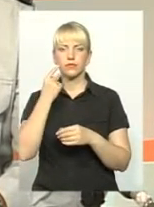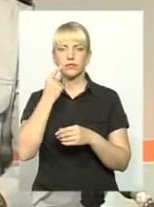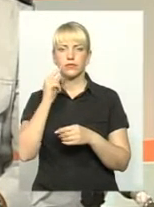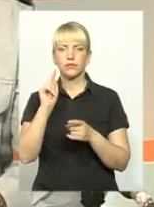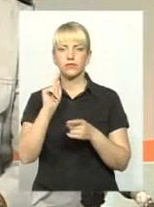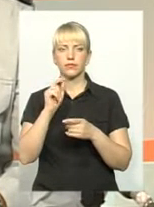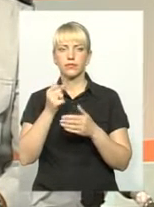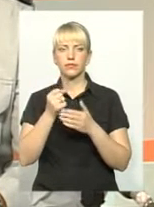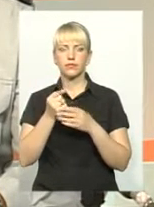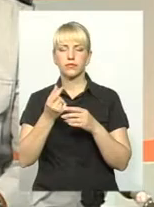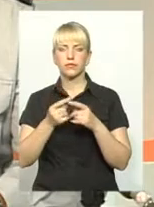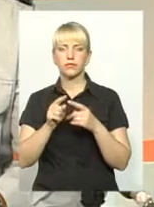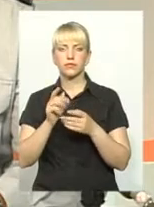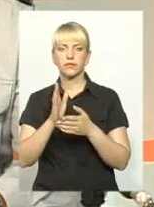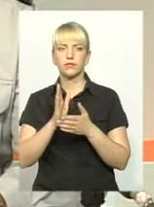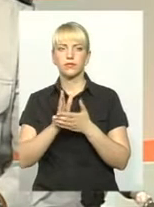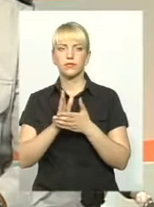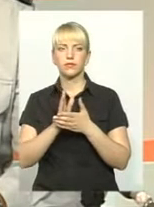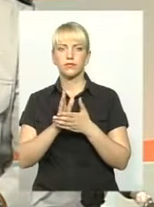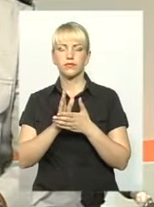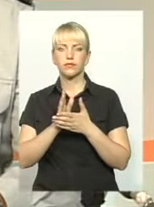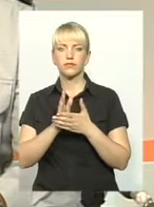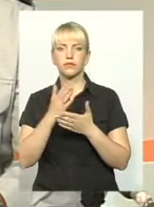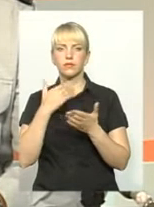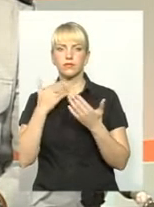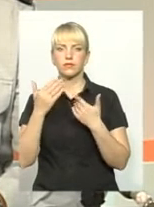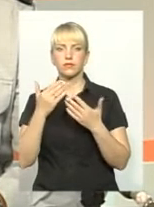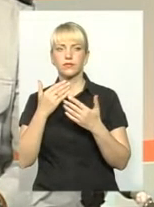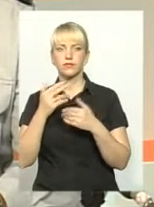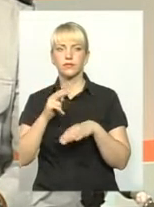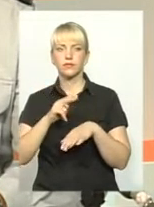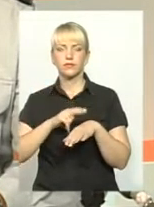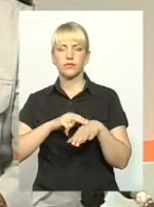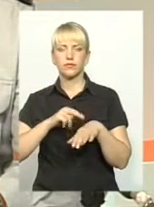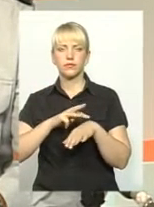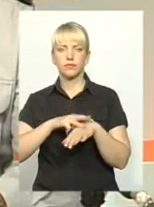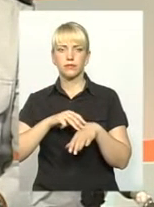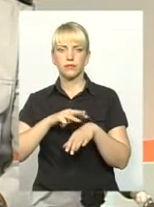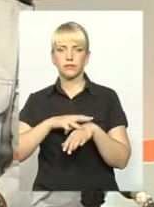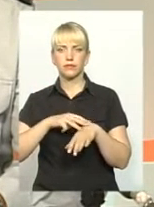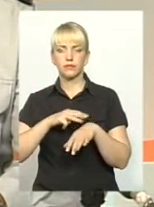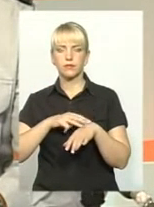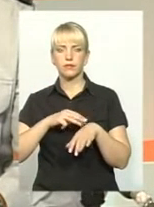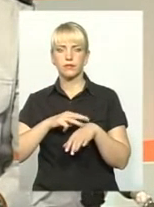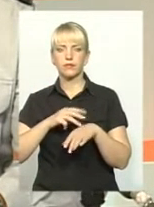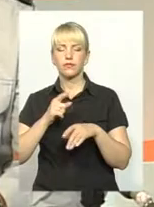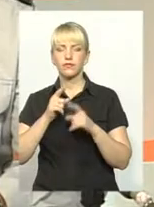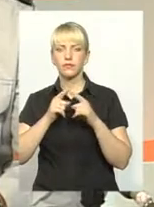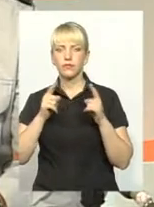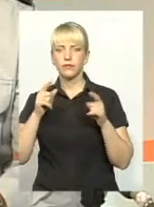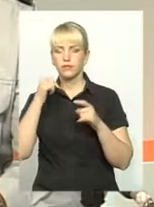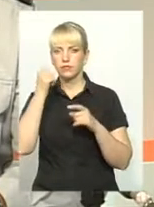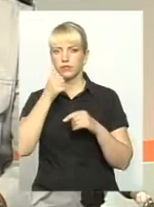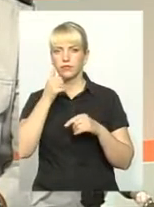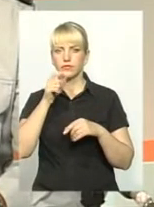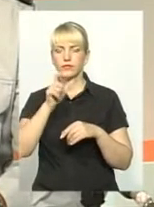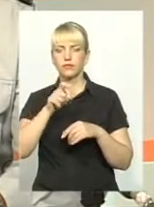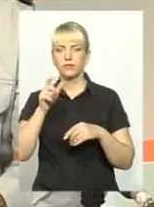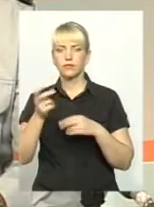до цього має відношення відділ капітального будівництва міліції або поліції. І на протязі року громадяни до мене приходять,